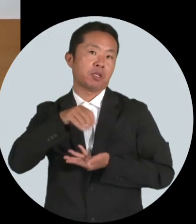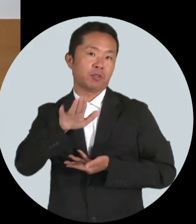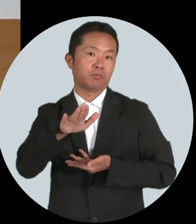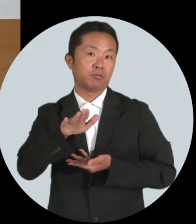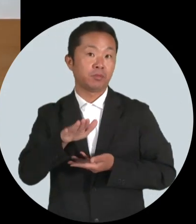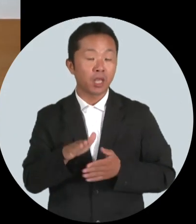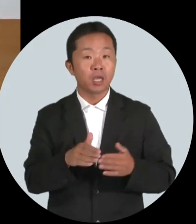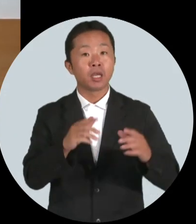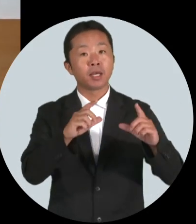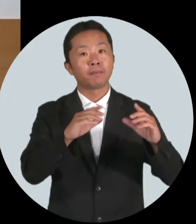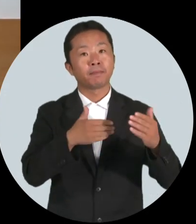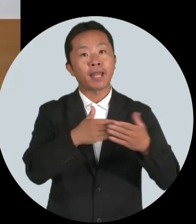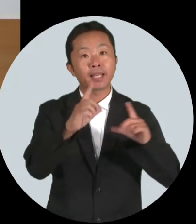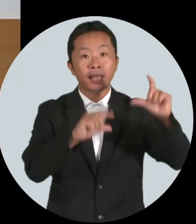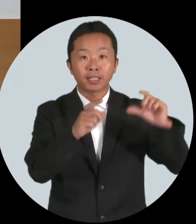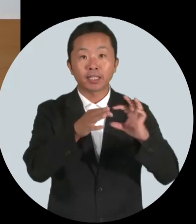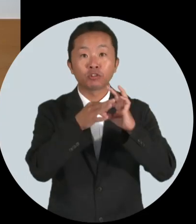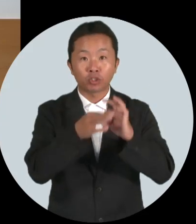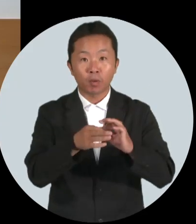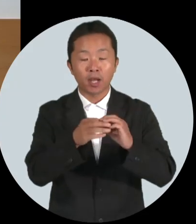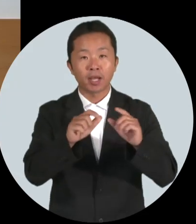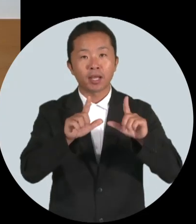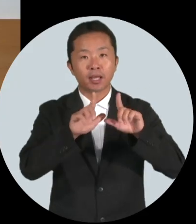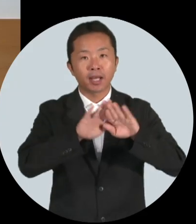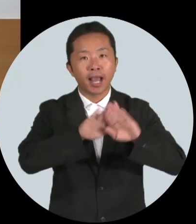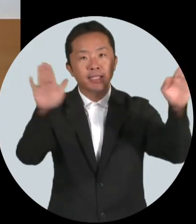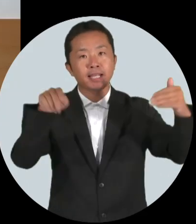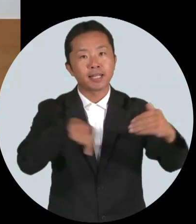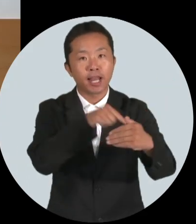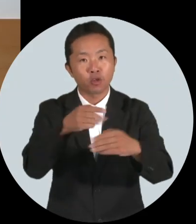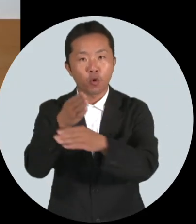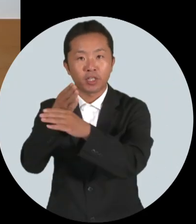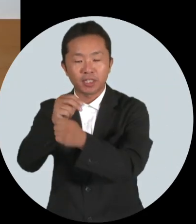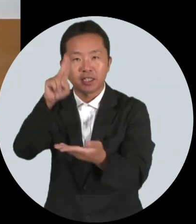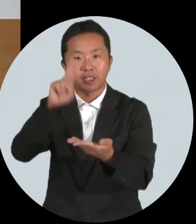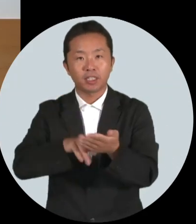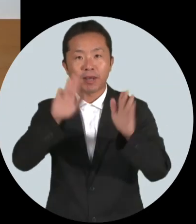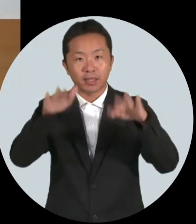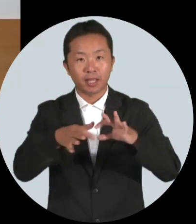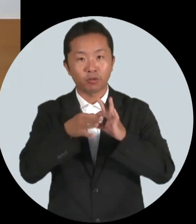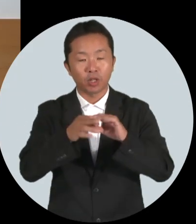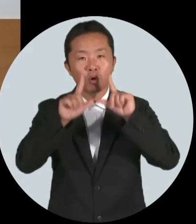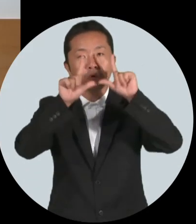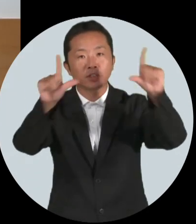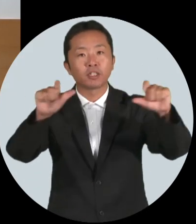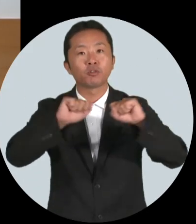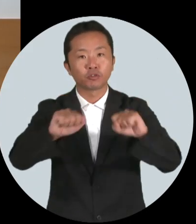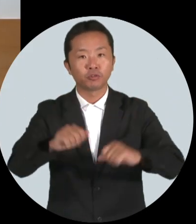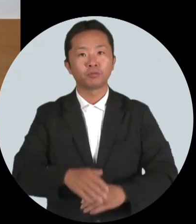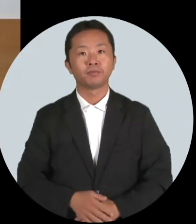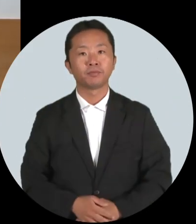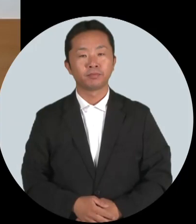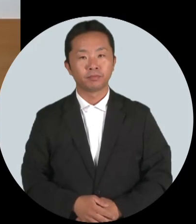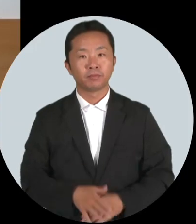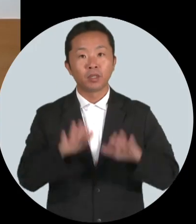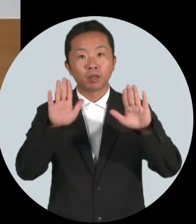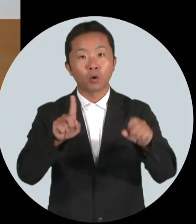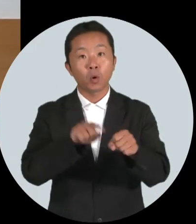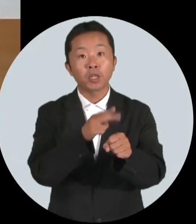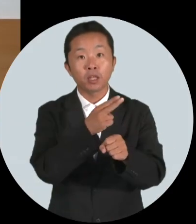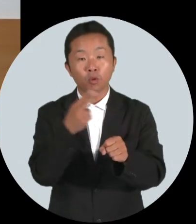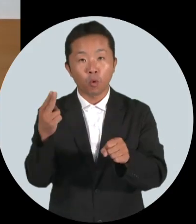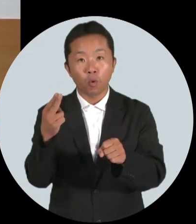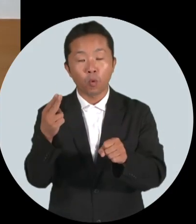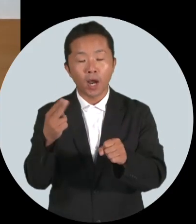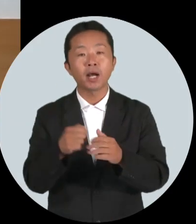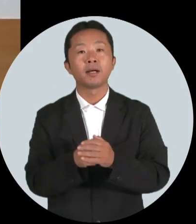活イベントにつきまして開催内容と日程が決まりましたのでお知らせをいたします。今年度は昨年度も開催いたし